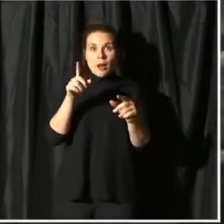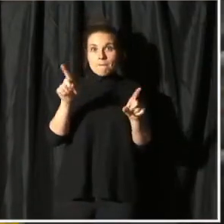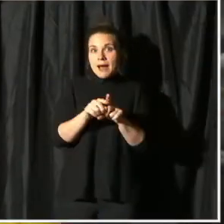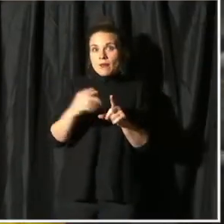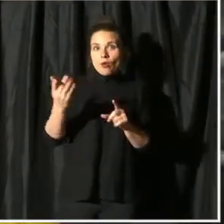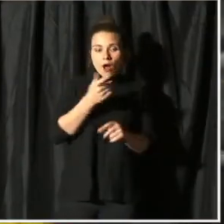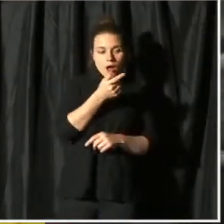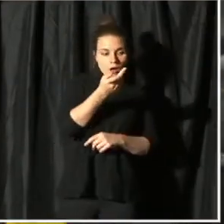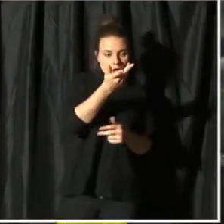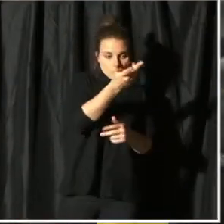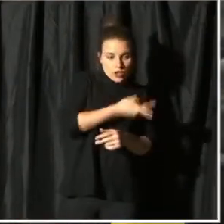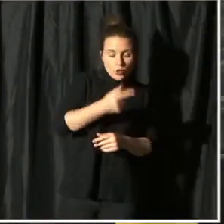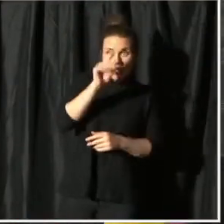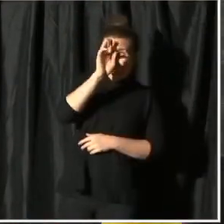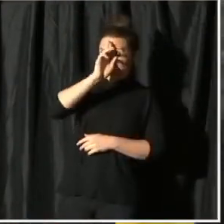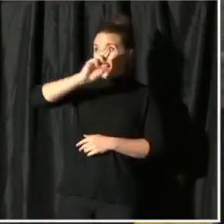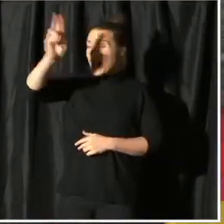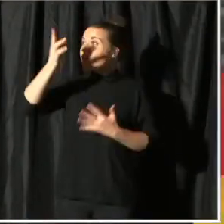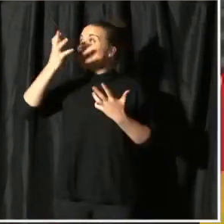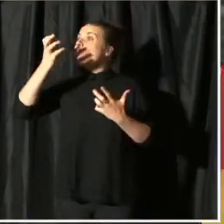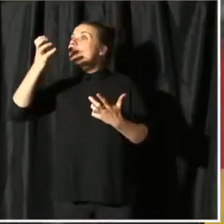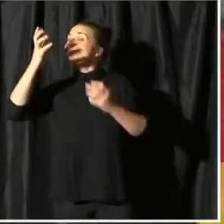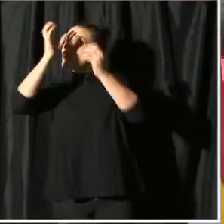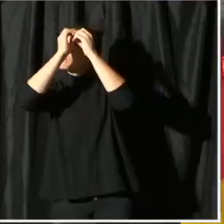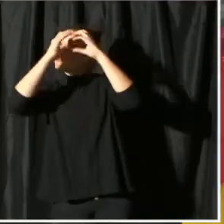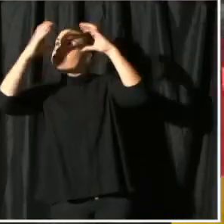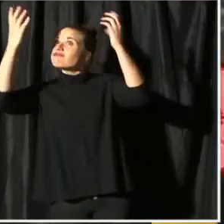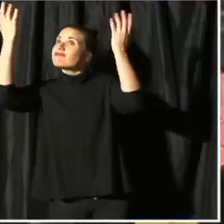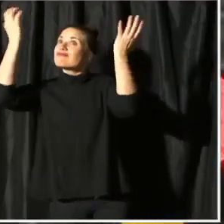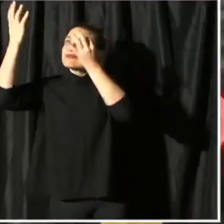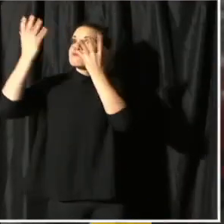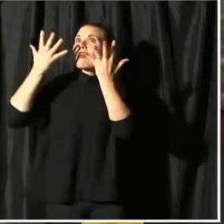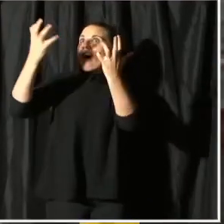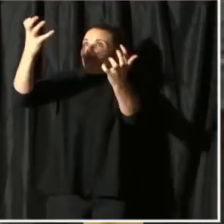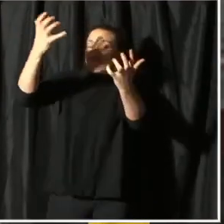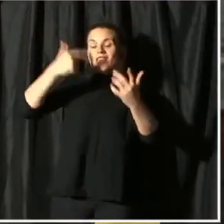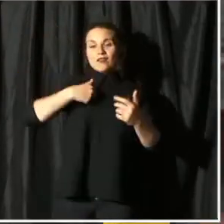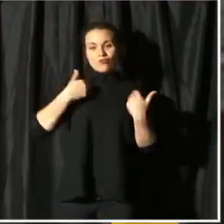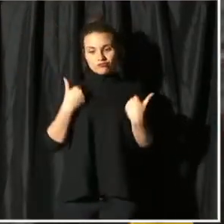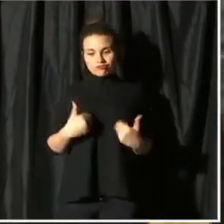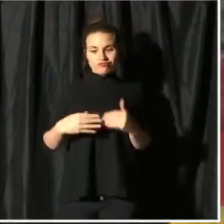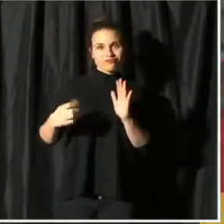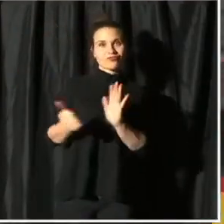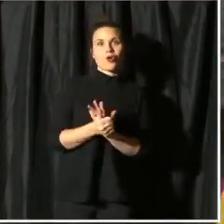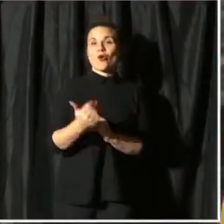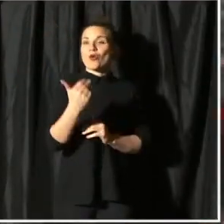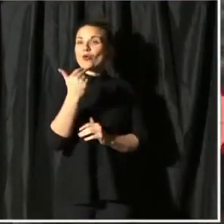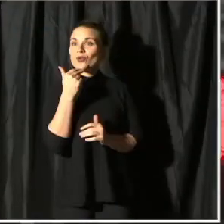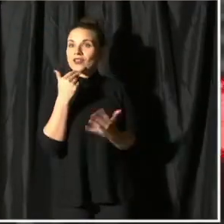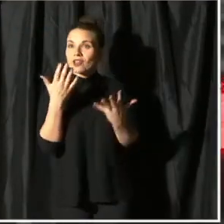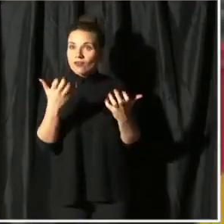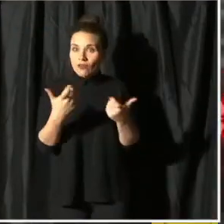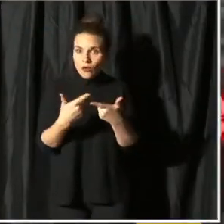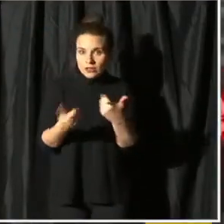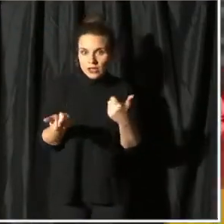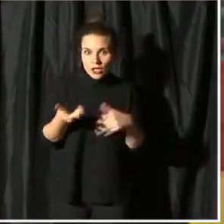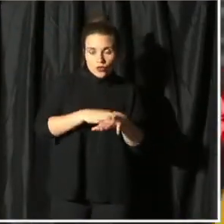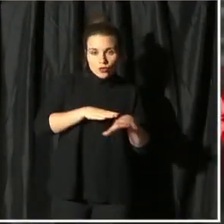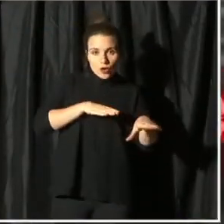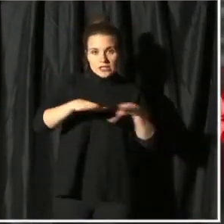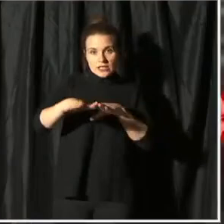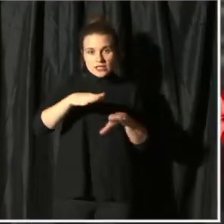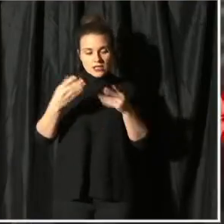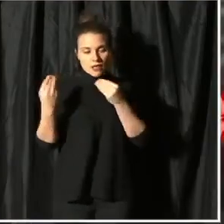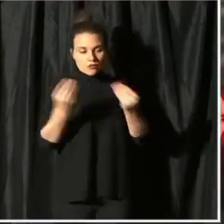aspirations des idées plein la tête une farouche envie d'être utile mais le système a broyé tout leur potentiel